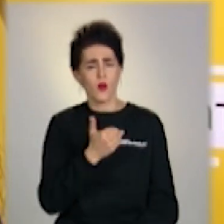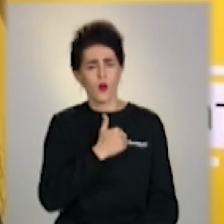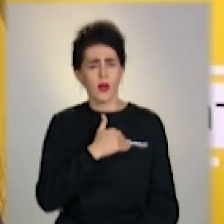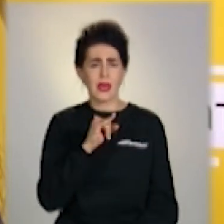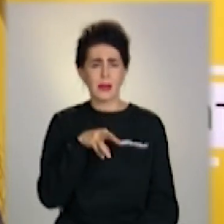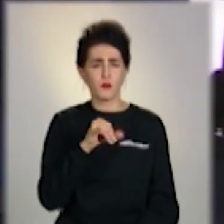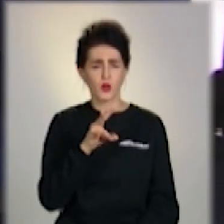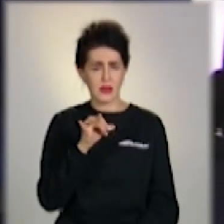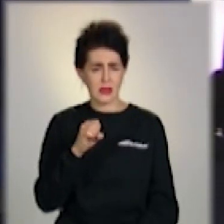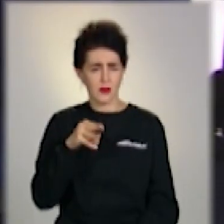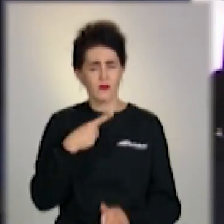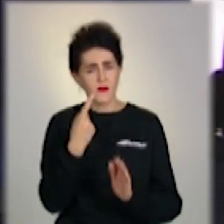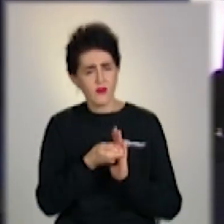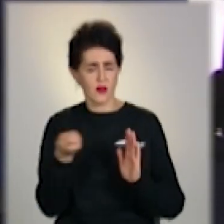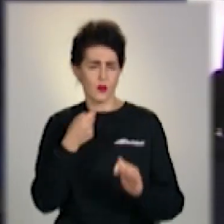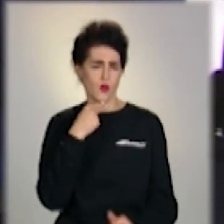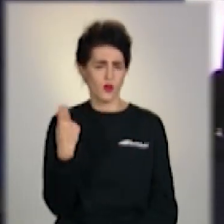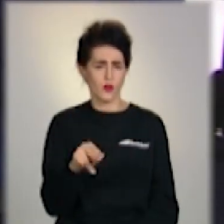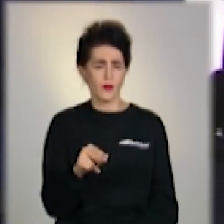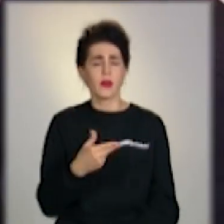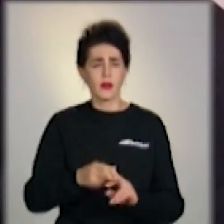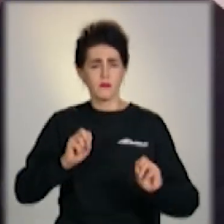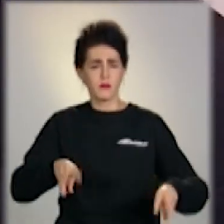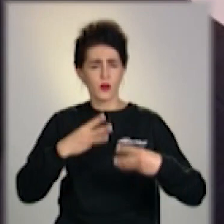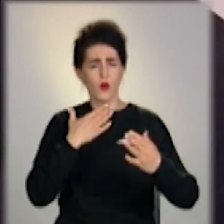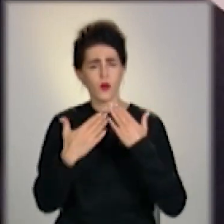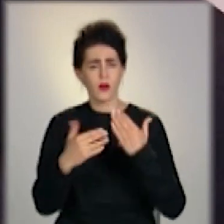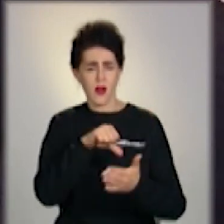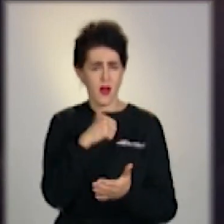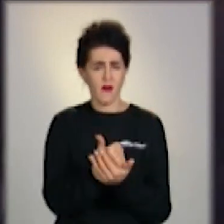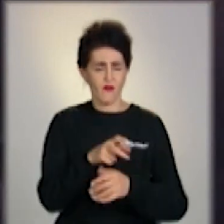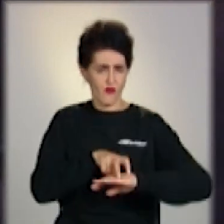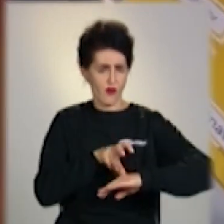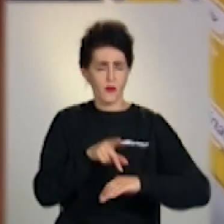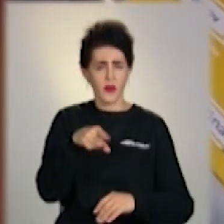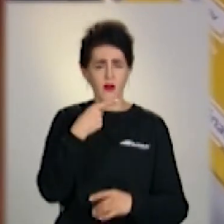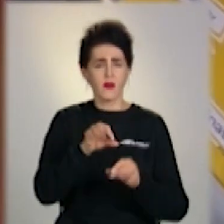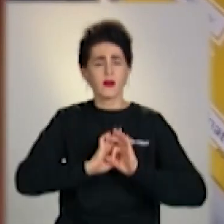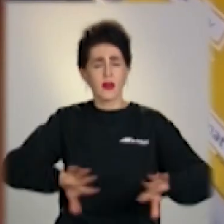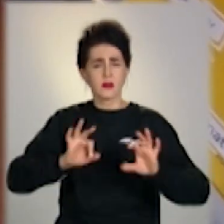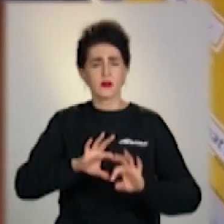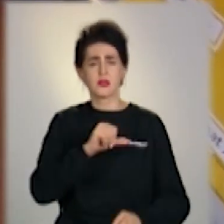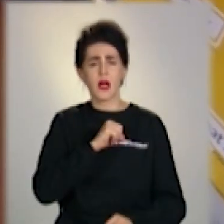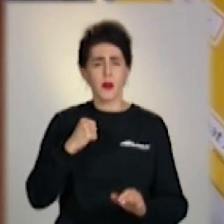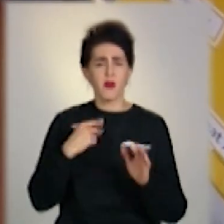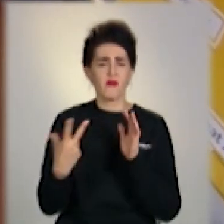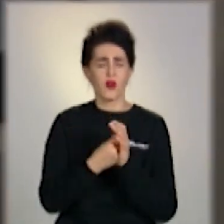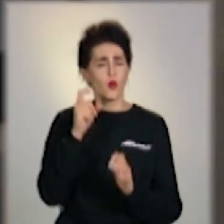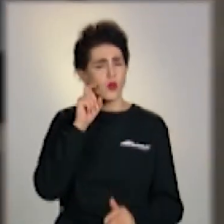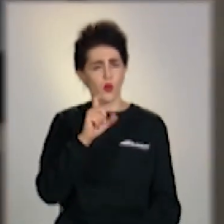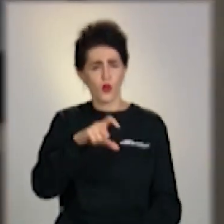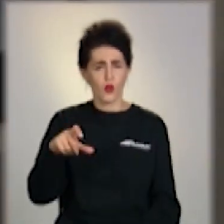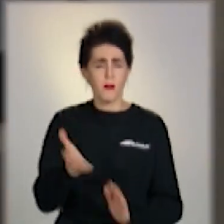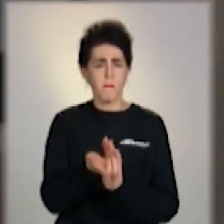імунітет буде тривалим. Під час онлайн-спілкування головний анестезіолог розповів, що українці отримають вакцину найближчими